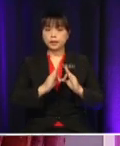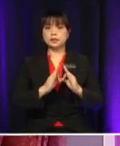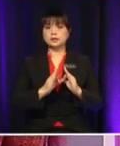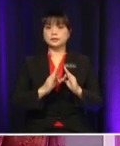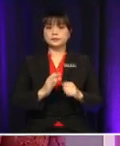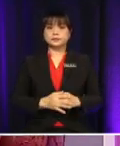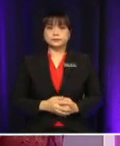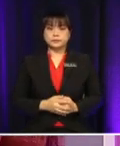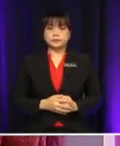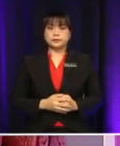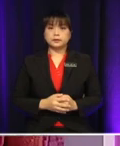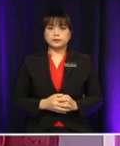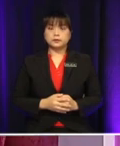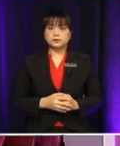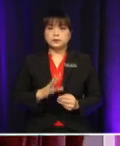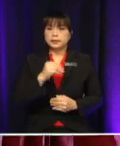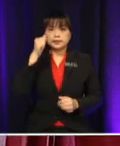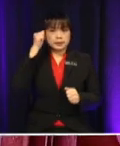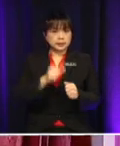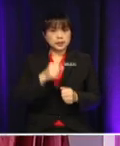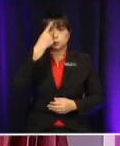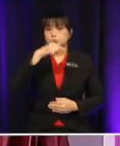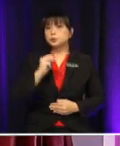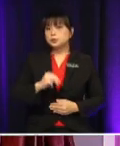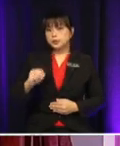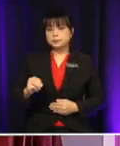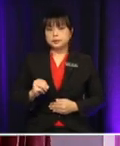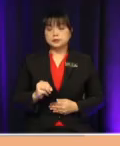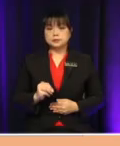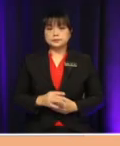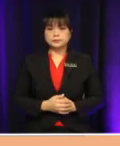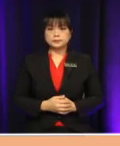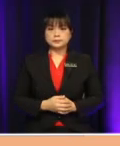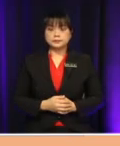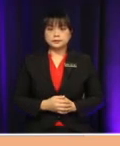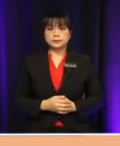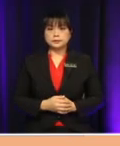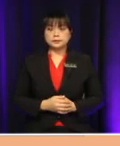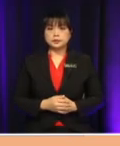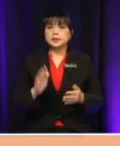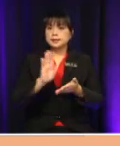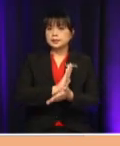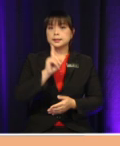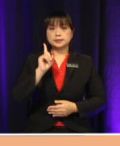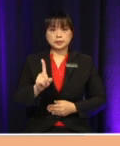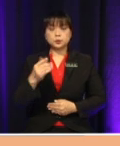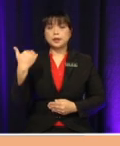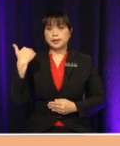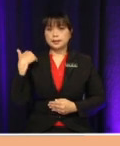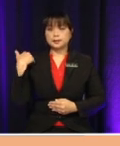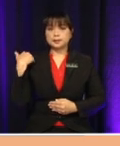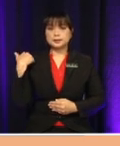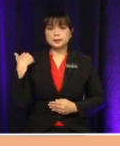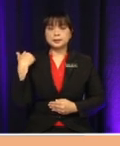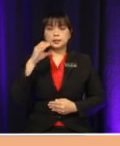dan juga untuk peringatan murid-murid di luar sana ya so format biologi kertas 1 SPM eh kertas satu ini terdiri dari pada